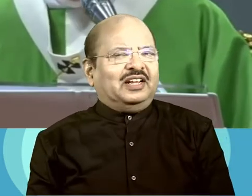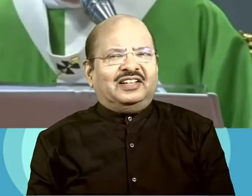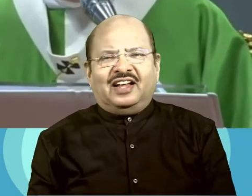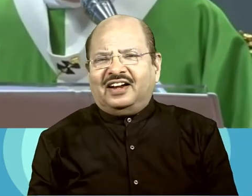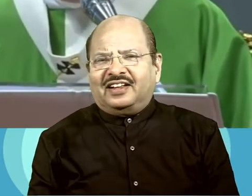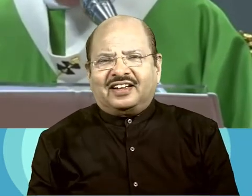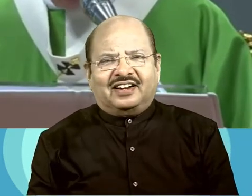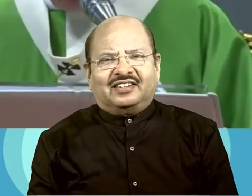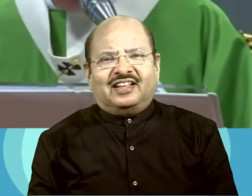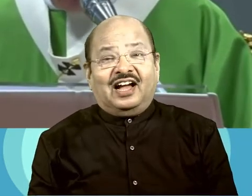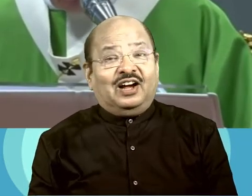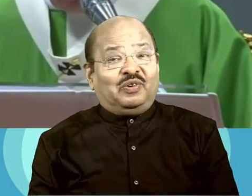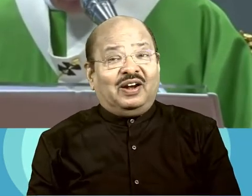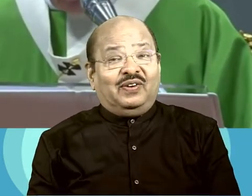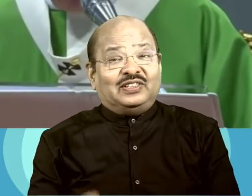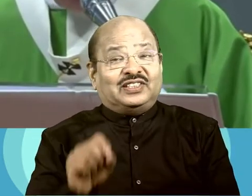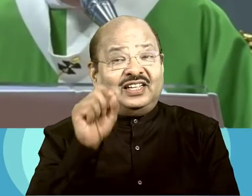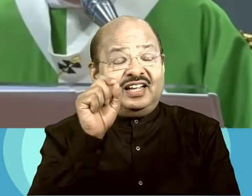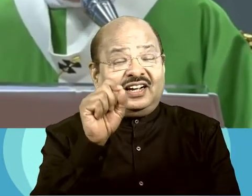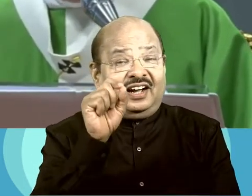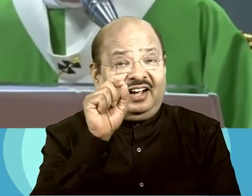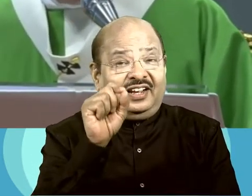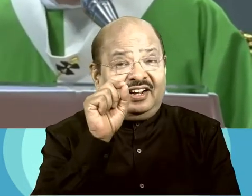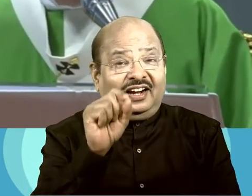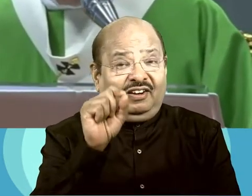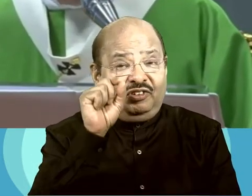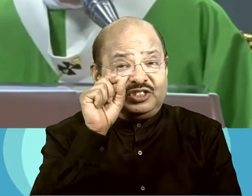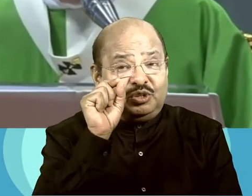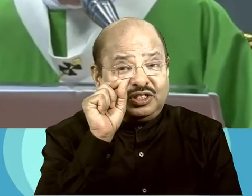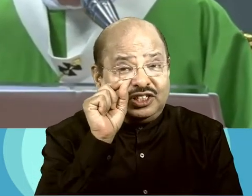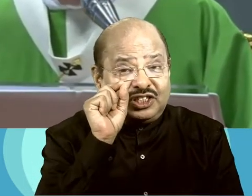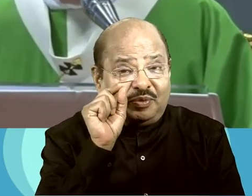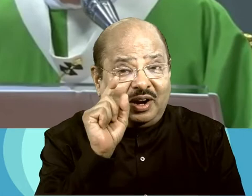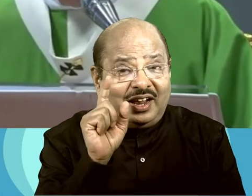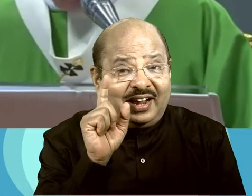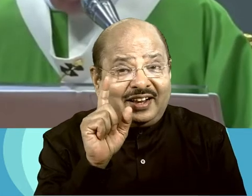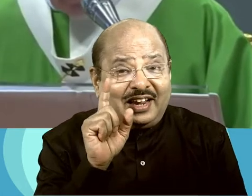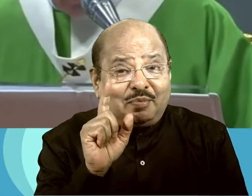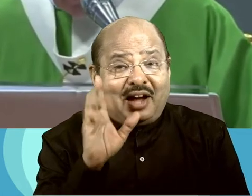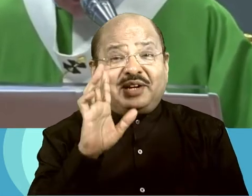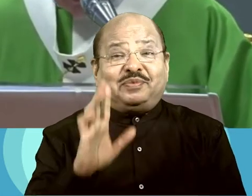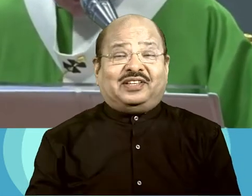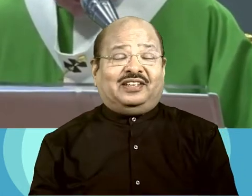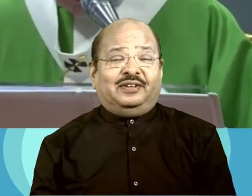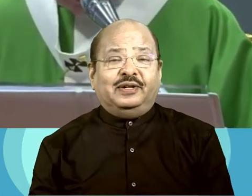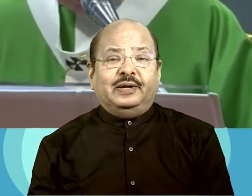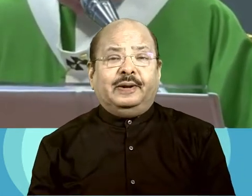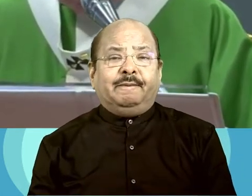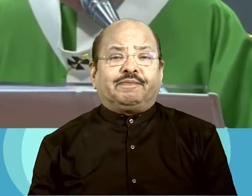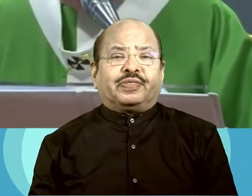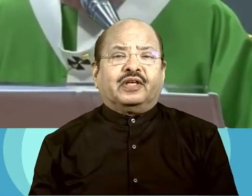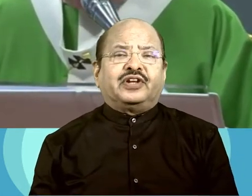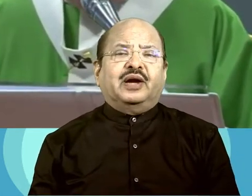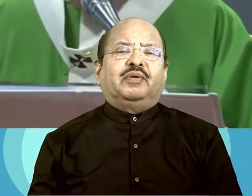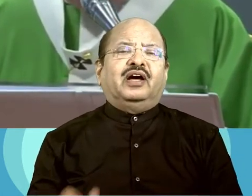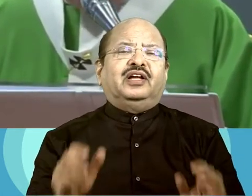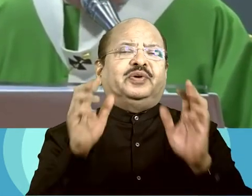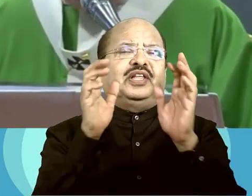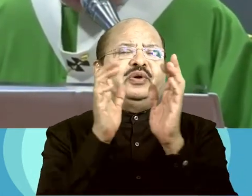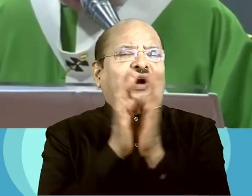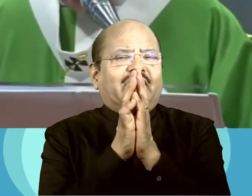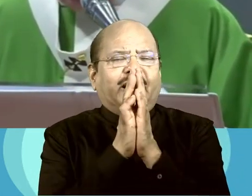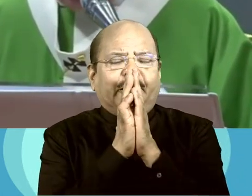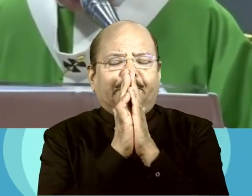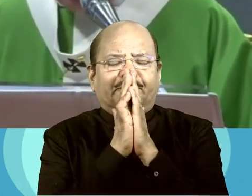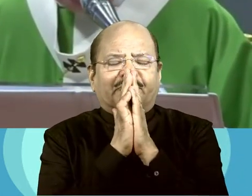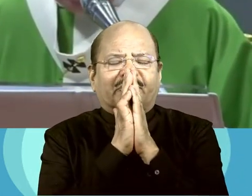എലിസബത്ത് പറഞ്ഞതാണ്, കർത്താവ് അരുളിച്ചെയ്ത കാര്യങ്ങൾ വിശ്വസിച്ചവളെ നീ ഭാഗ്യവതി. സ്നേഹമുള്ള